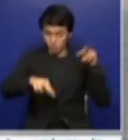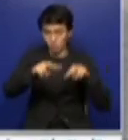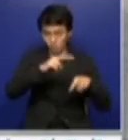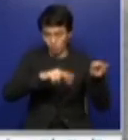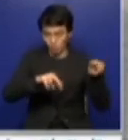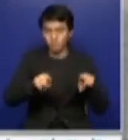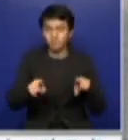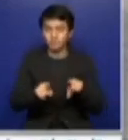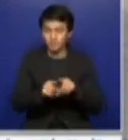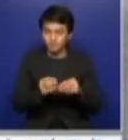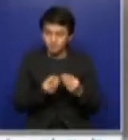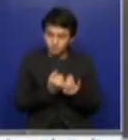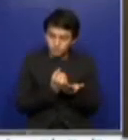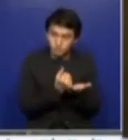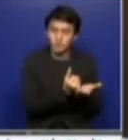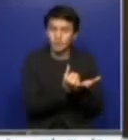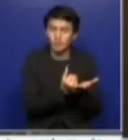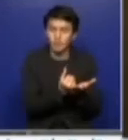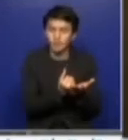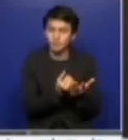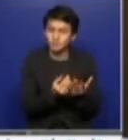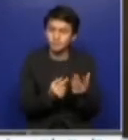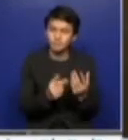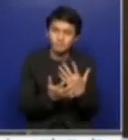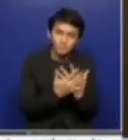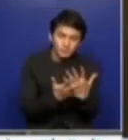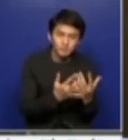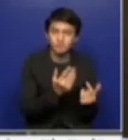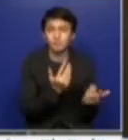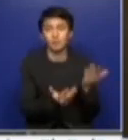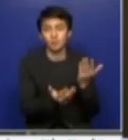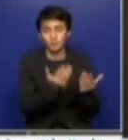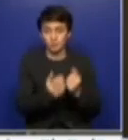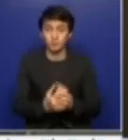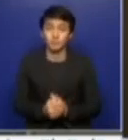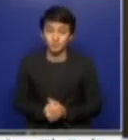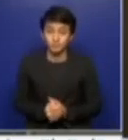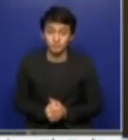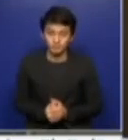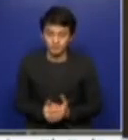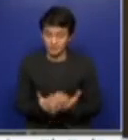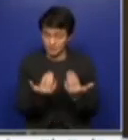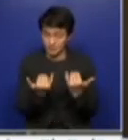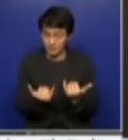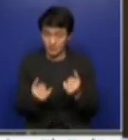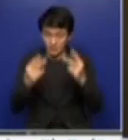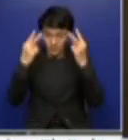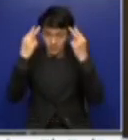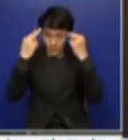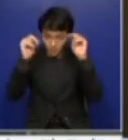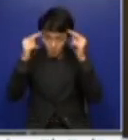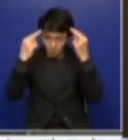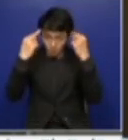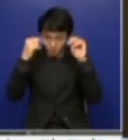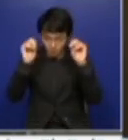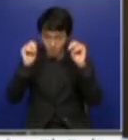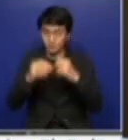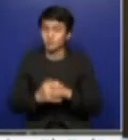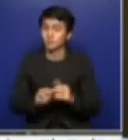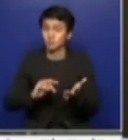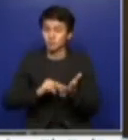อภัยซึ่งท่านนายกรัฐมนตรีเคยแถลงต่อสื่อมวลชนว่ามีพระราโชบ